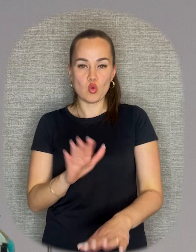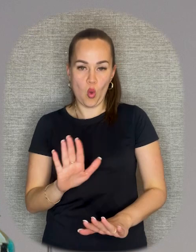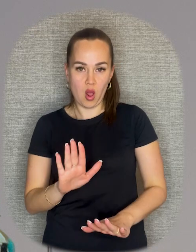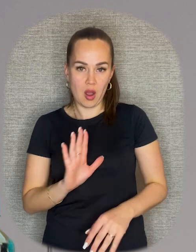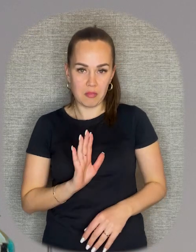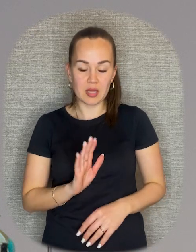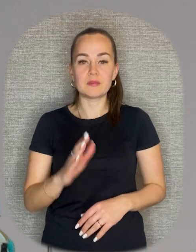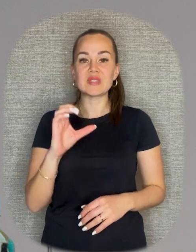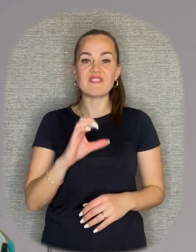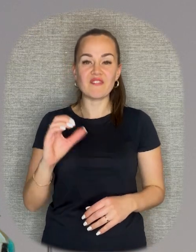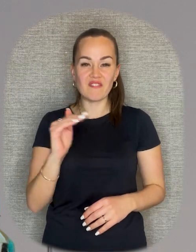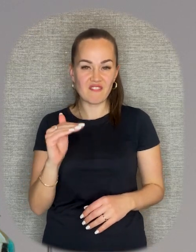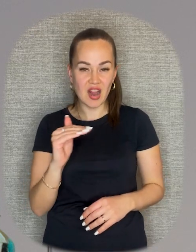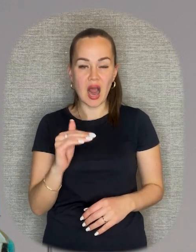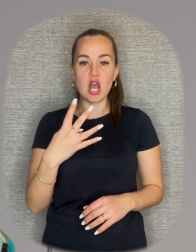недолгим